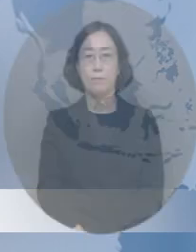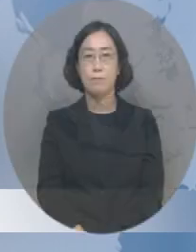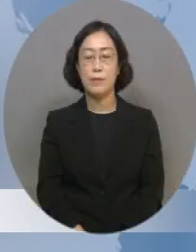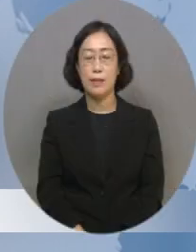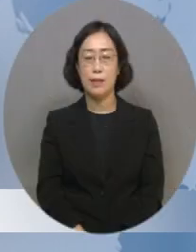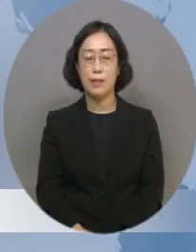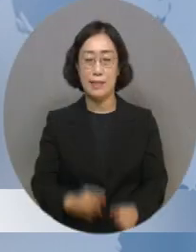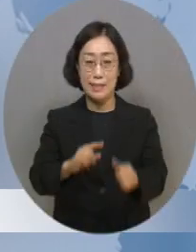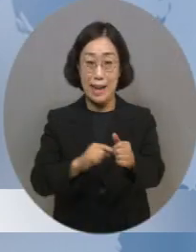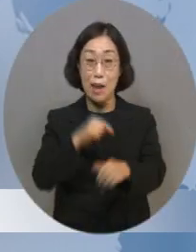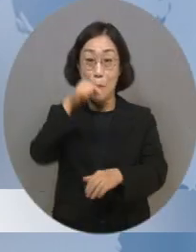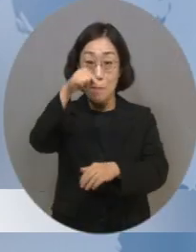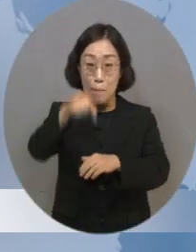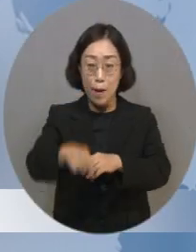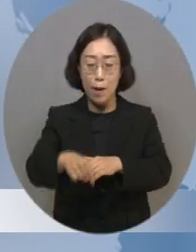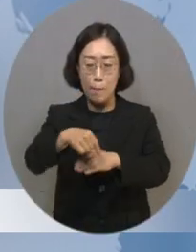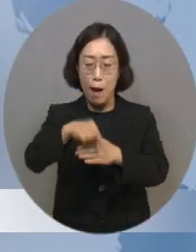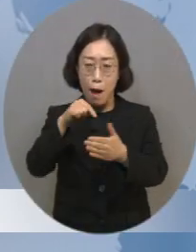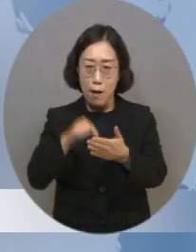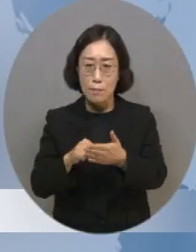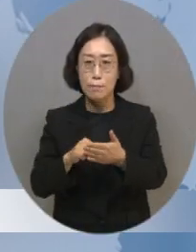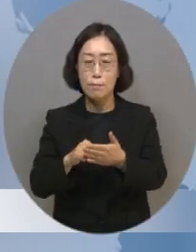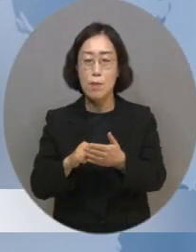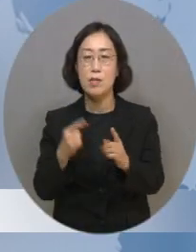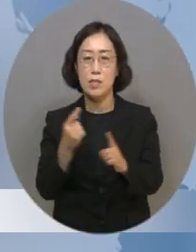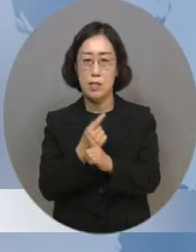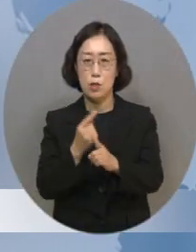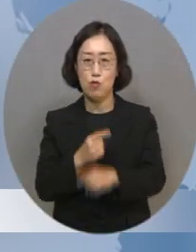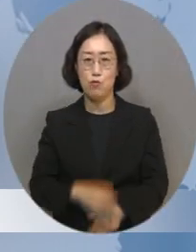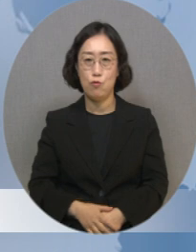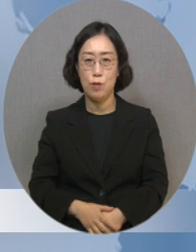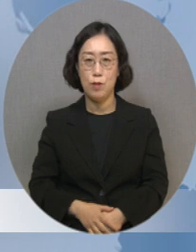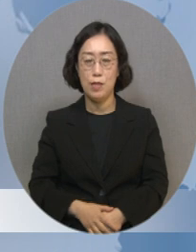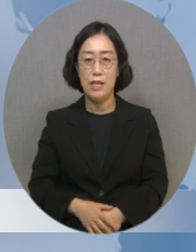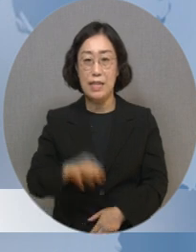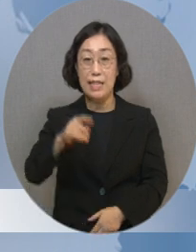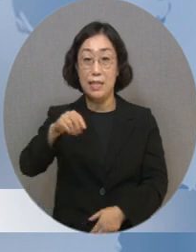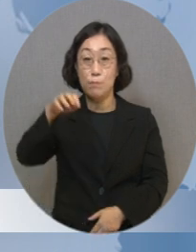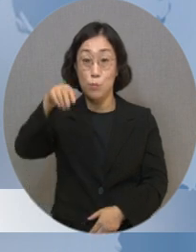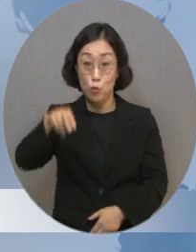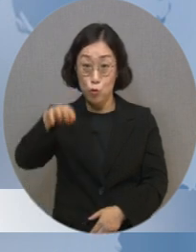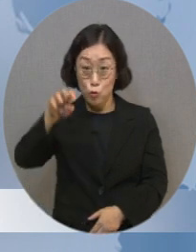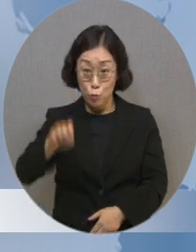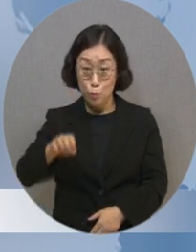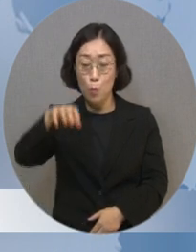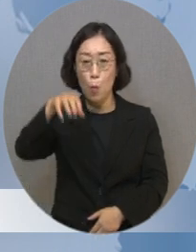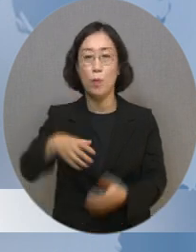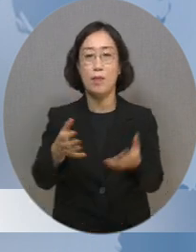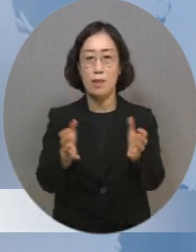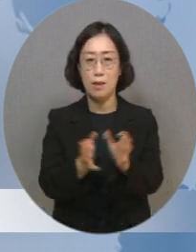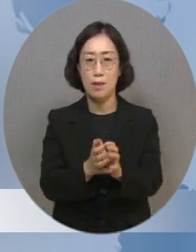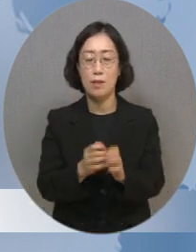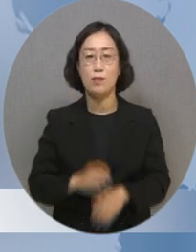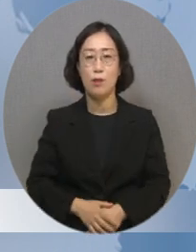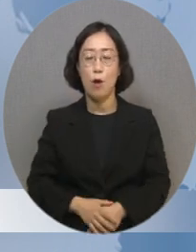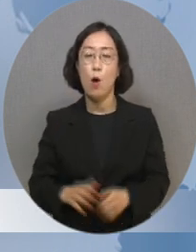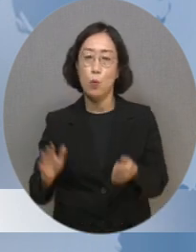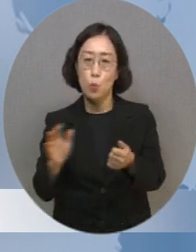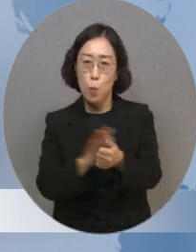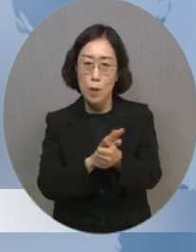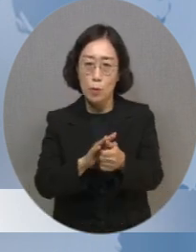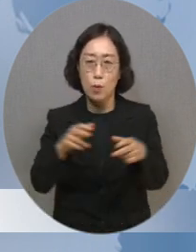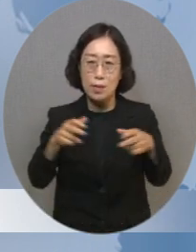자연에서 오감으로 마음을 치유하는 시간. 사단법인 이음숲이 진행하는 소외계층 숲 체험교육,